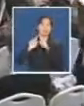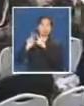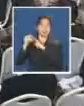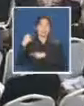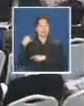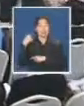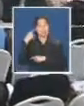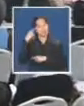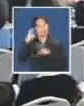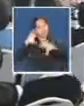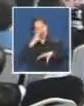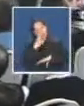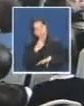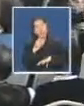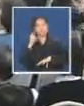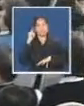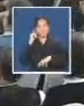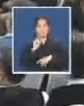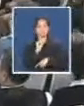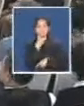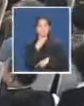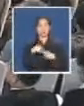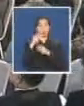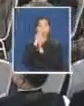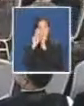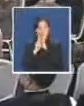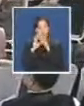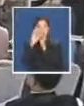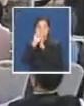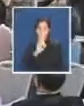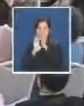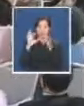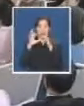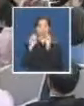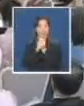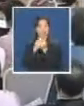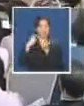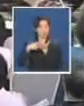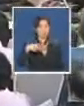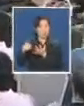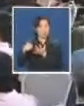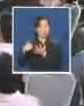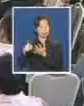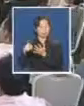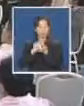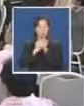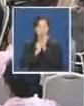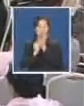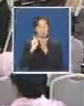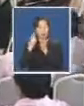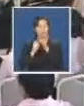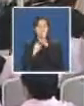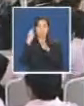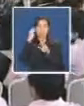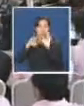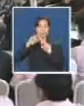ขวัญก็คือว่ากำลังจะมีการปรับในเรื่องของกฎหมายกฎระเบียบที่เกี่ยวข้องนะครับโดยจะให้มีผลตั้งแต่เดือนกรกฎาคมเป็นต้น